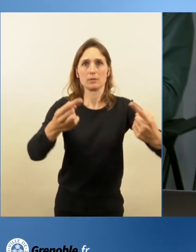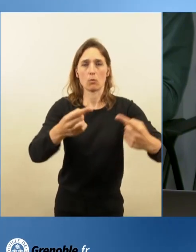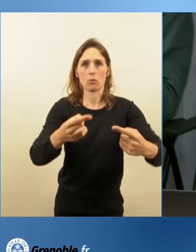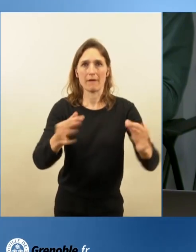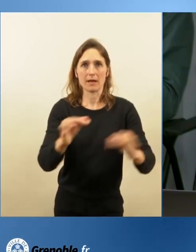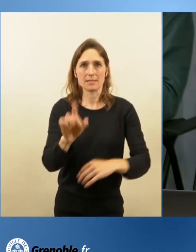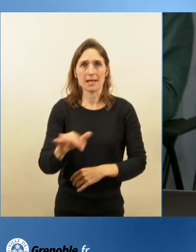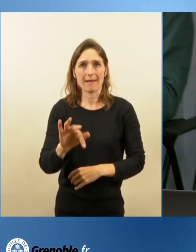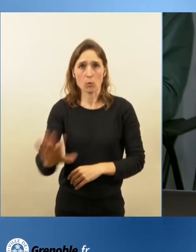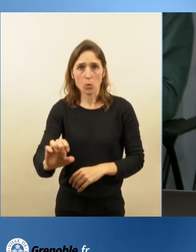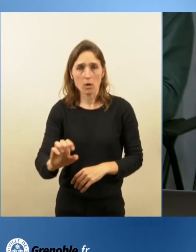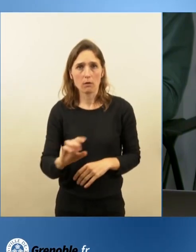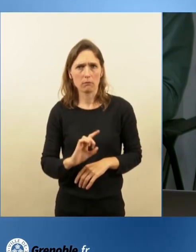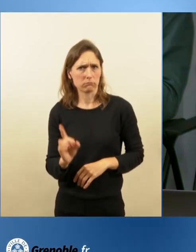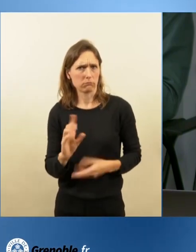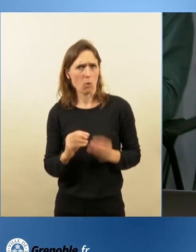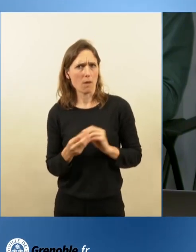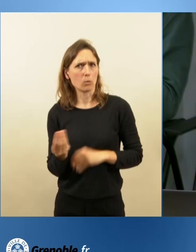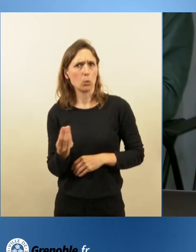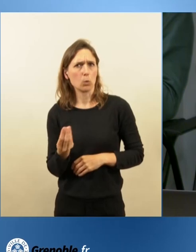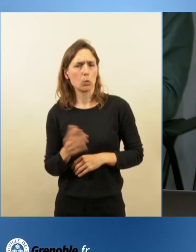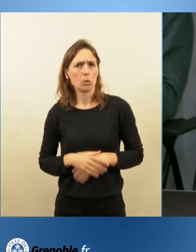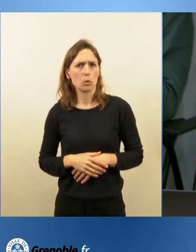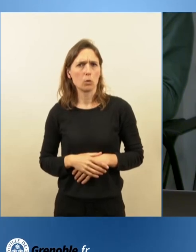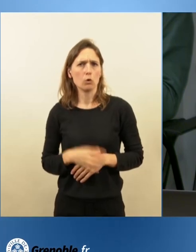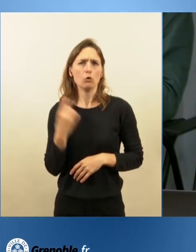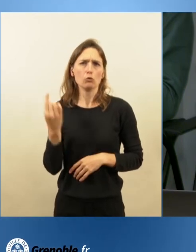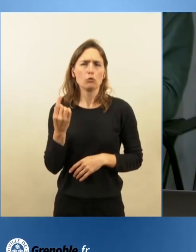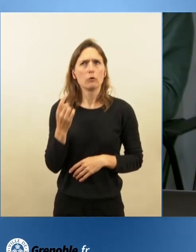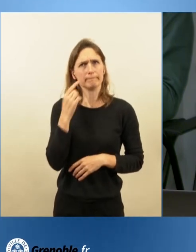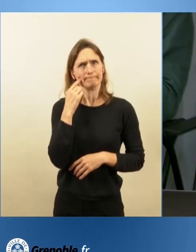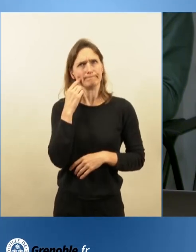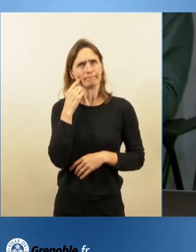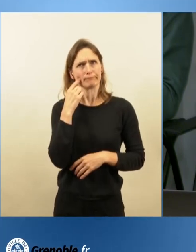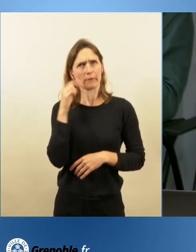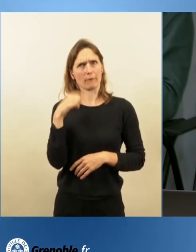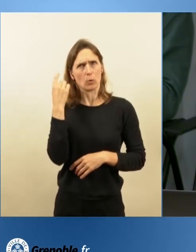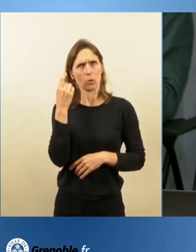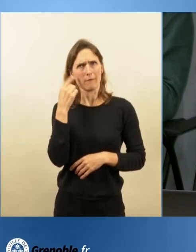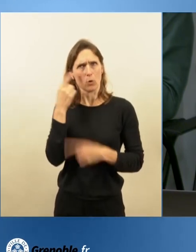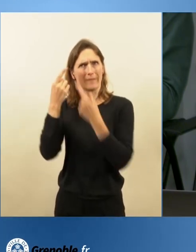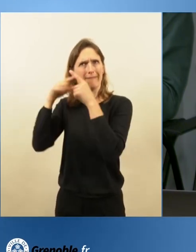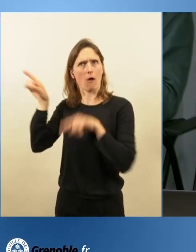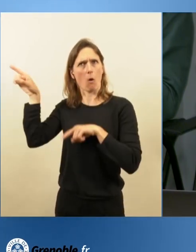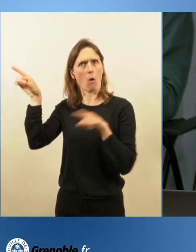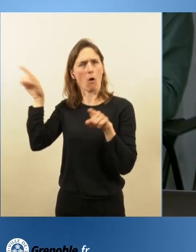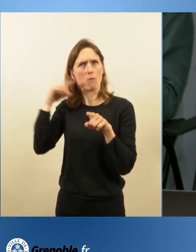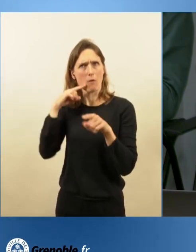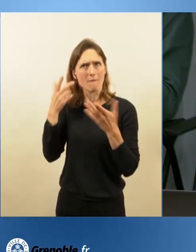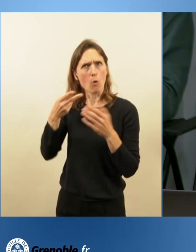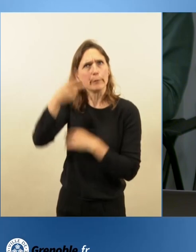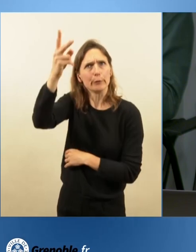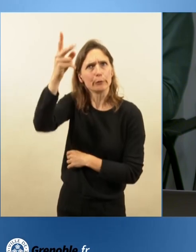le problème est-ce que nous devons toujours nous dire nous devons faire différemment parce qu'il faut faire plus